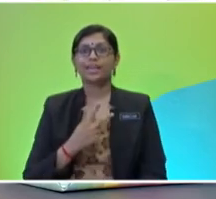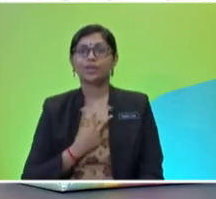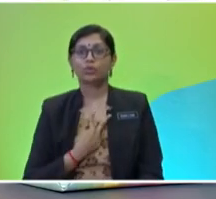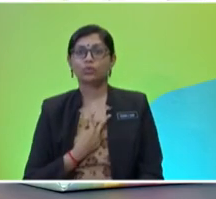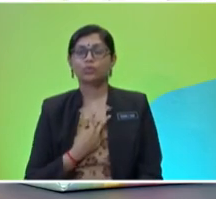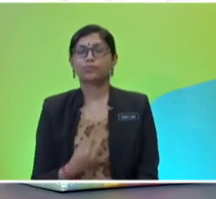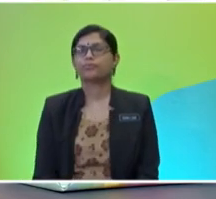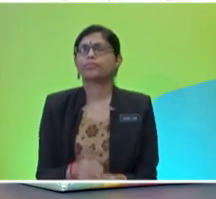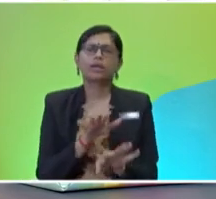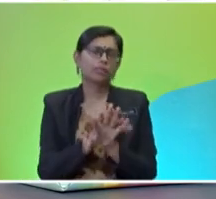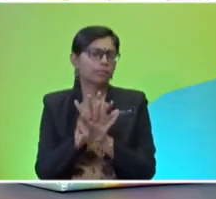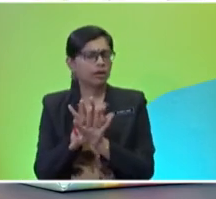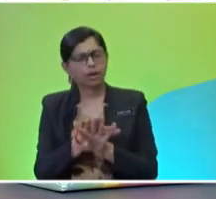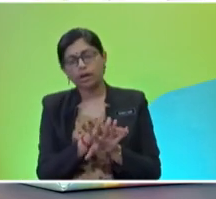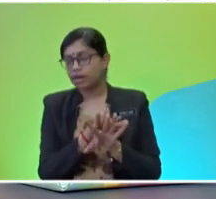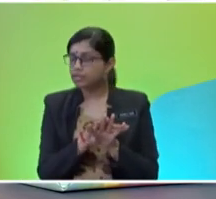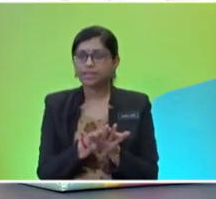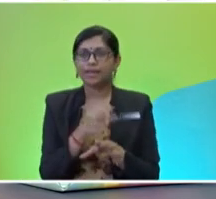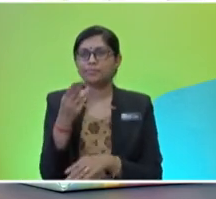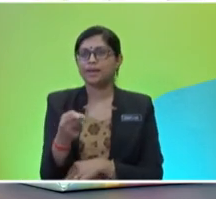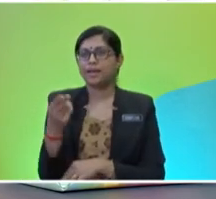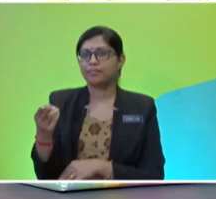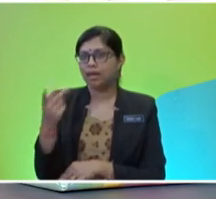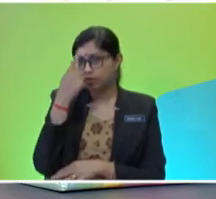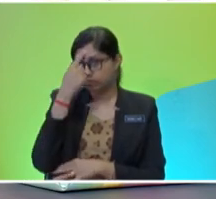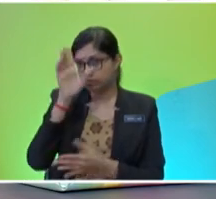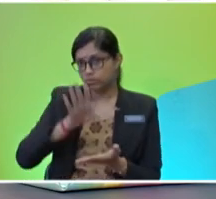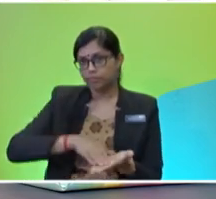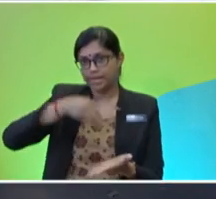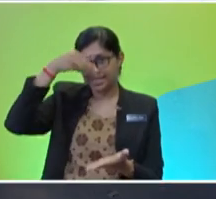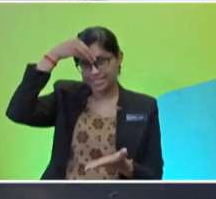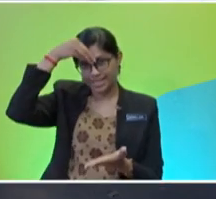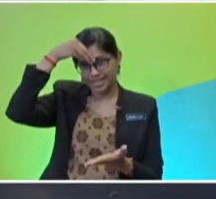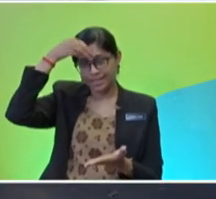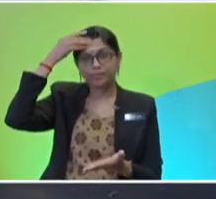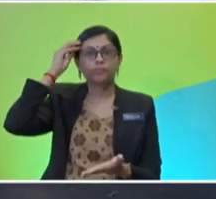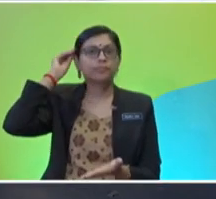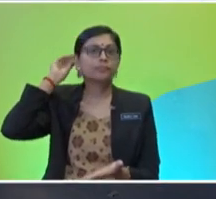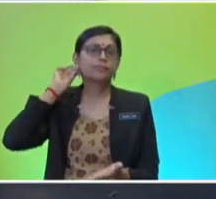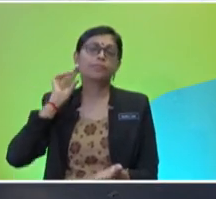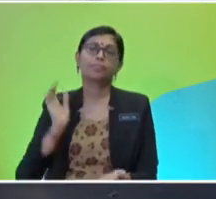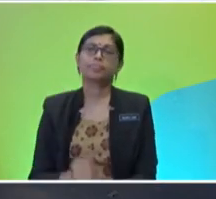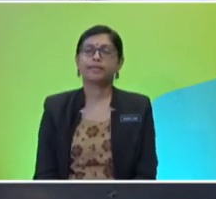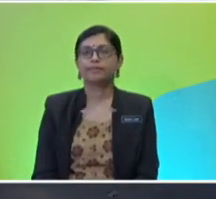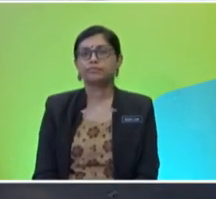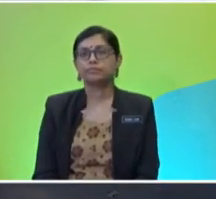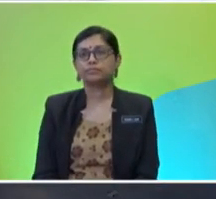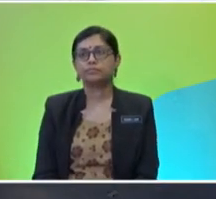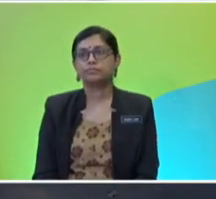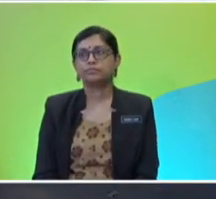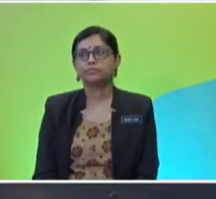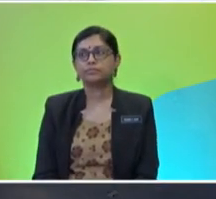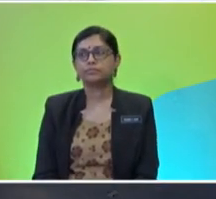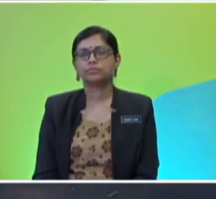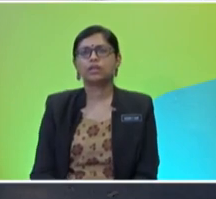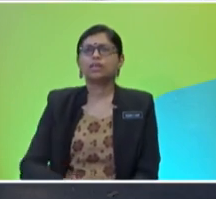Kat situ banyak bahan-bahan yang kita boleh dapat untuk pembelajaran kita. Cikgu, sebenarnya kan saya daripada awal tadi